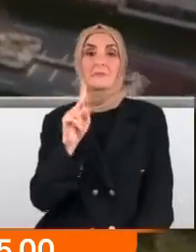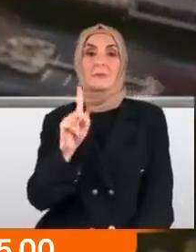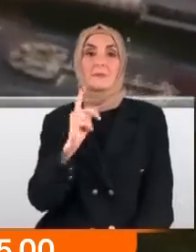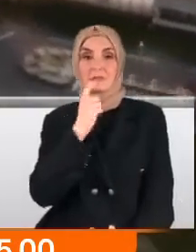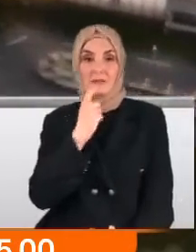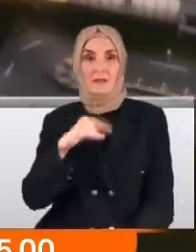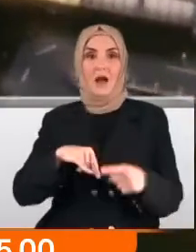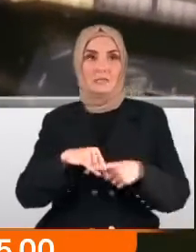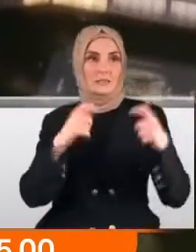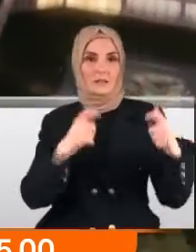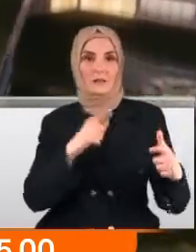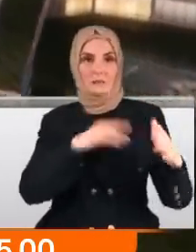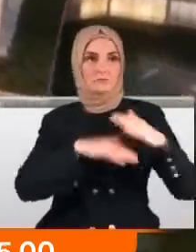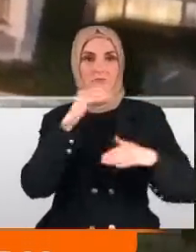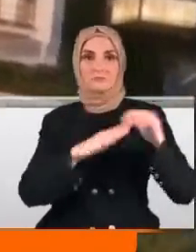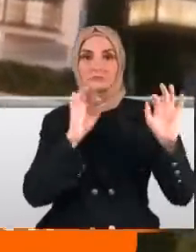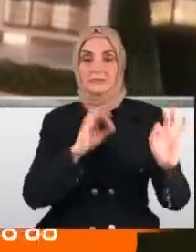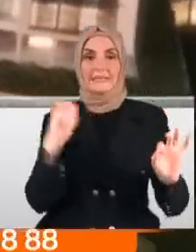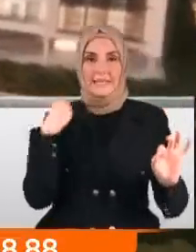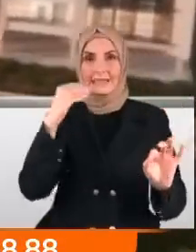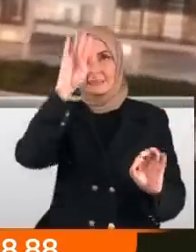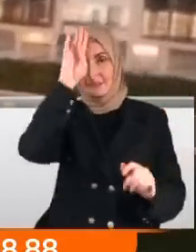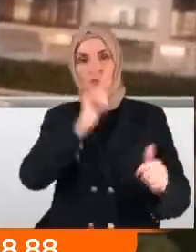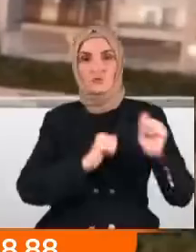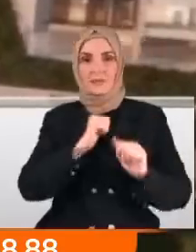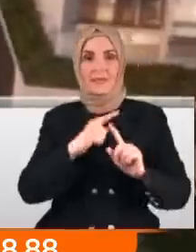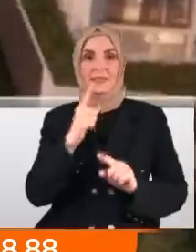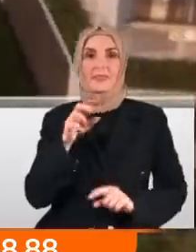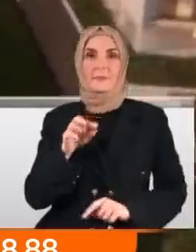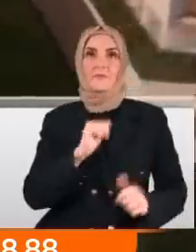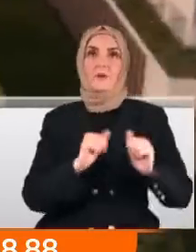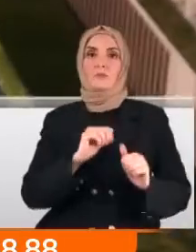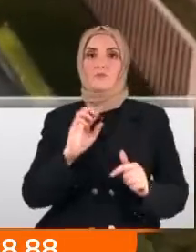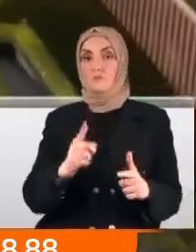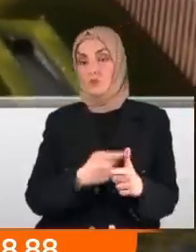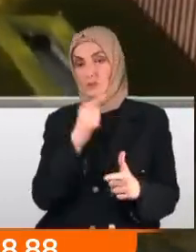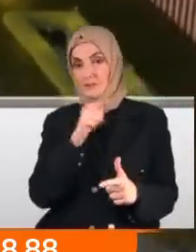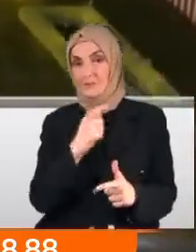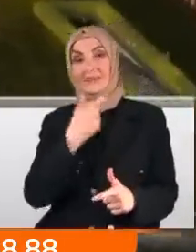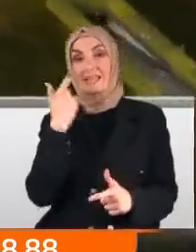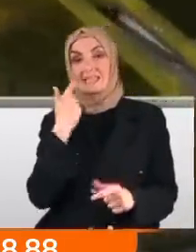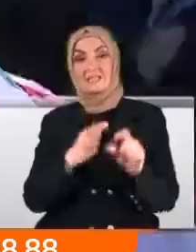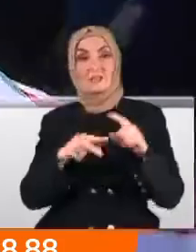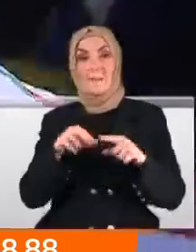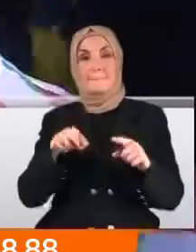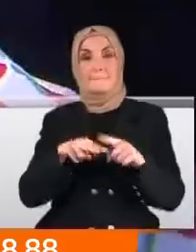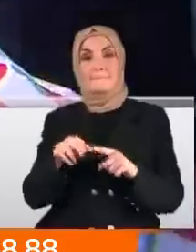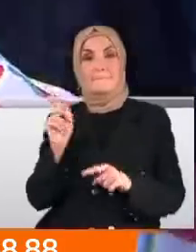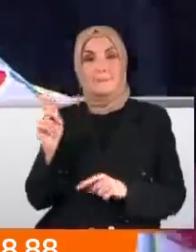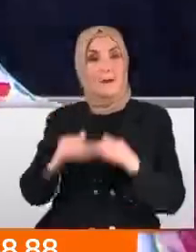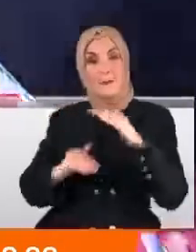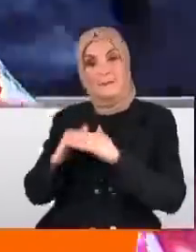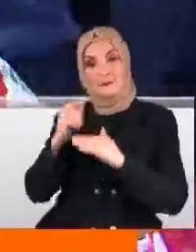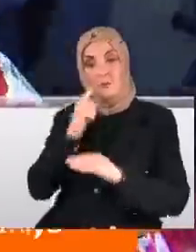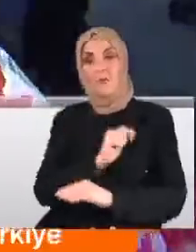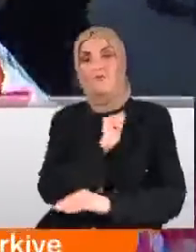inşasına başlanan Yeni İstanbul Üniversitesi Tıp Fakültesi projesi eski Çapa kapasitesinin çok üzerinde. Bizim için iyi